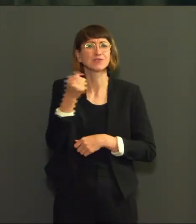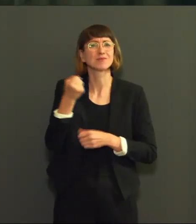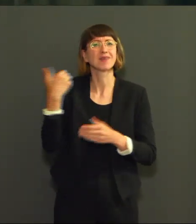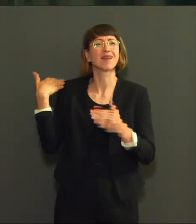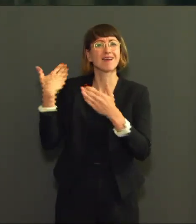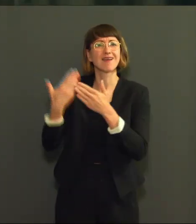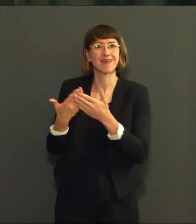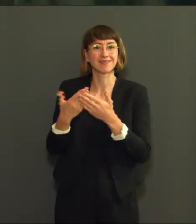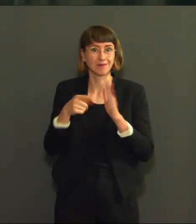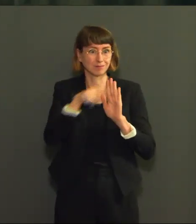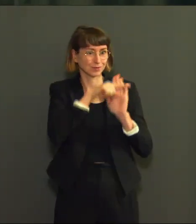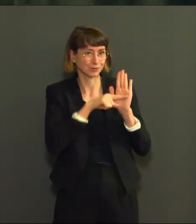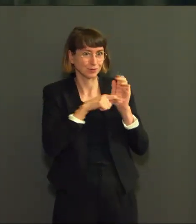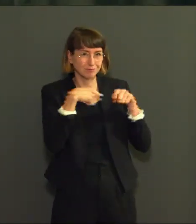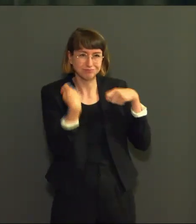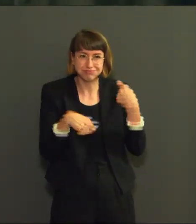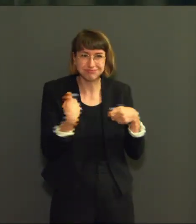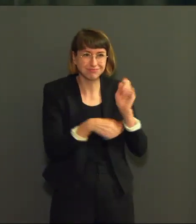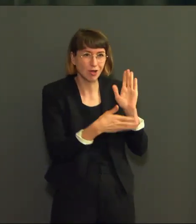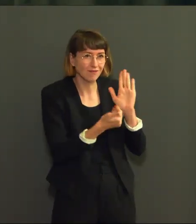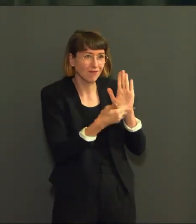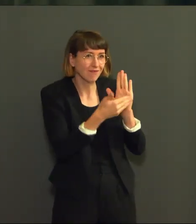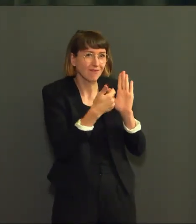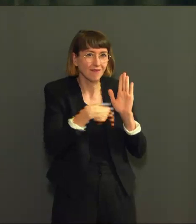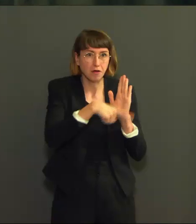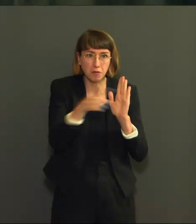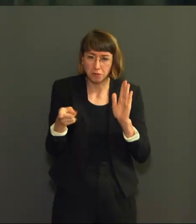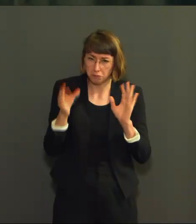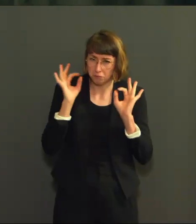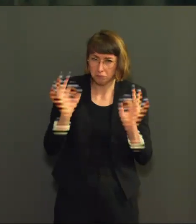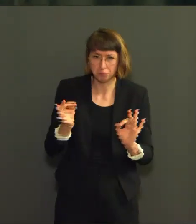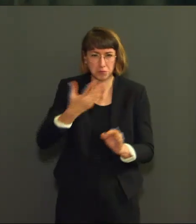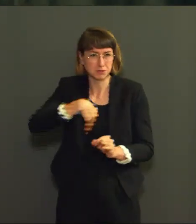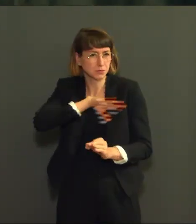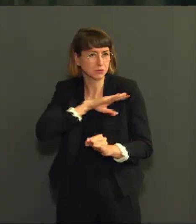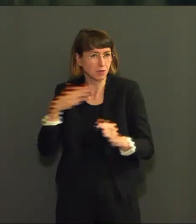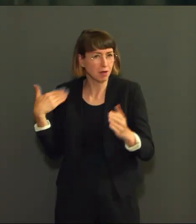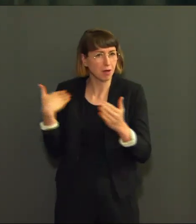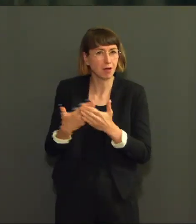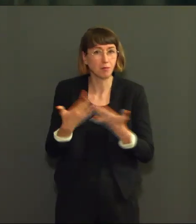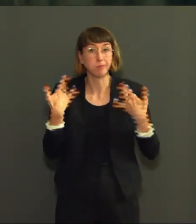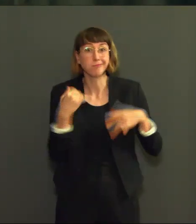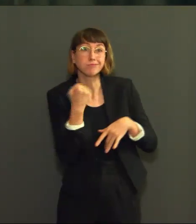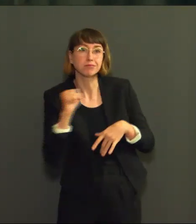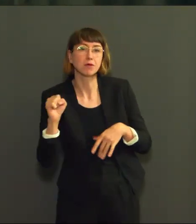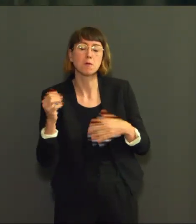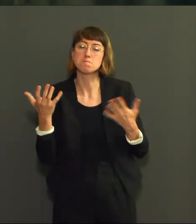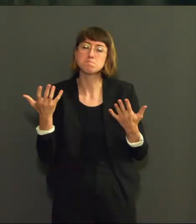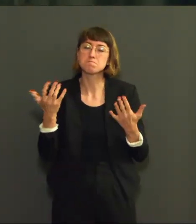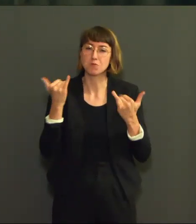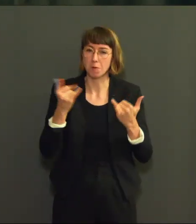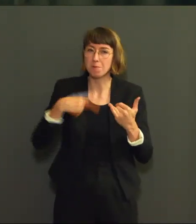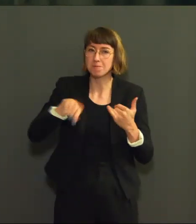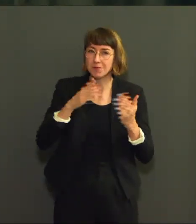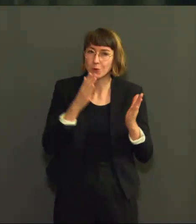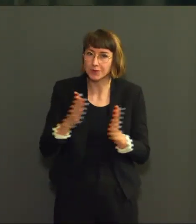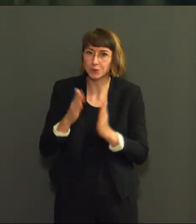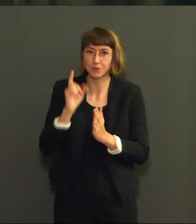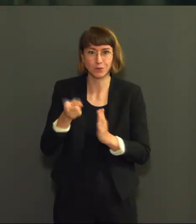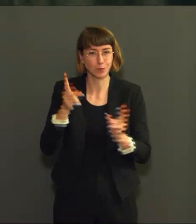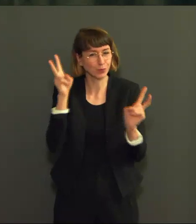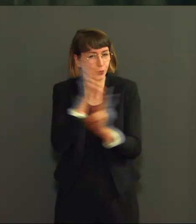partie de la population. C'est le seul moyen de continuer à progresser dans les semaines à venir. De cette façon, nous pourrons